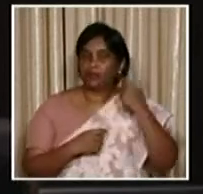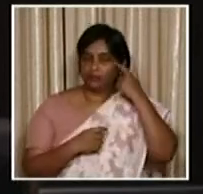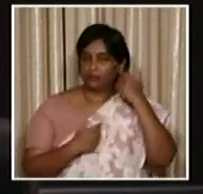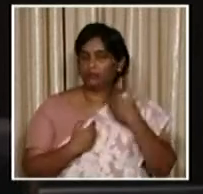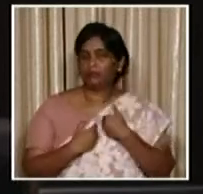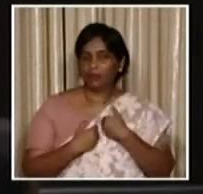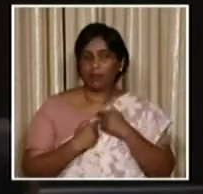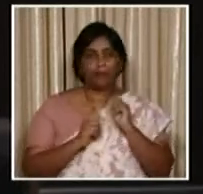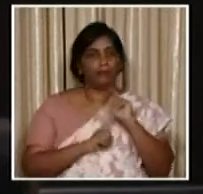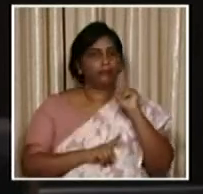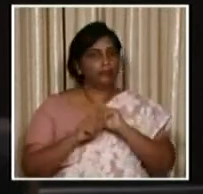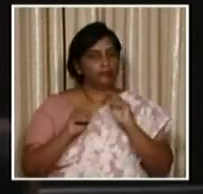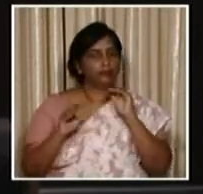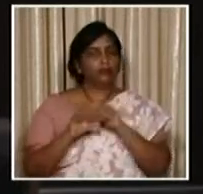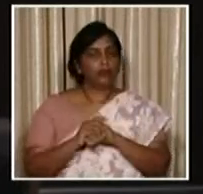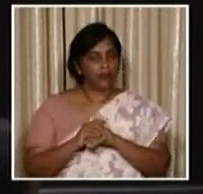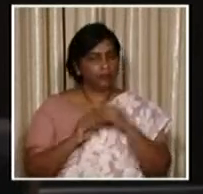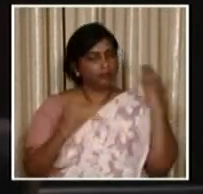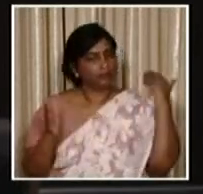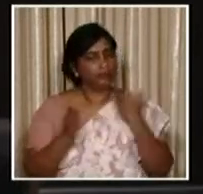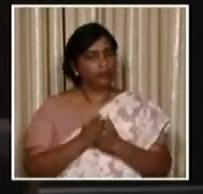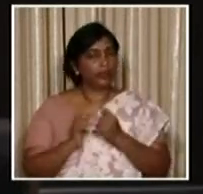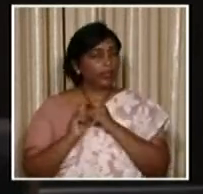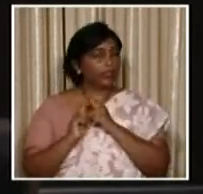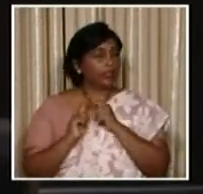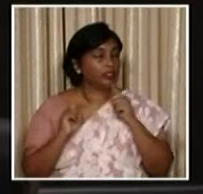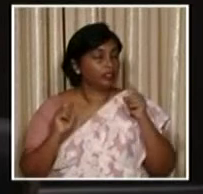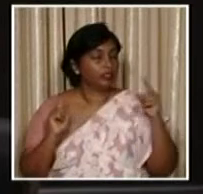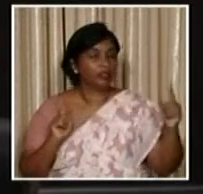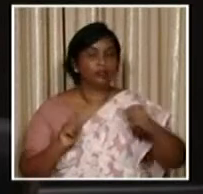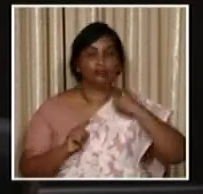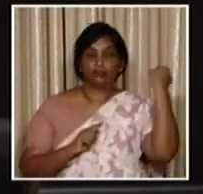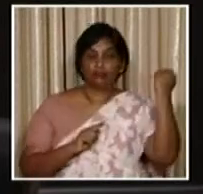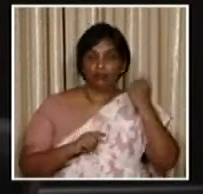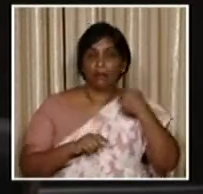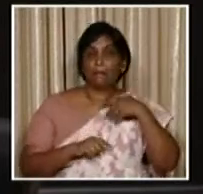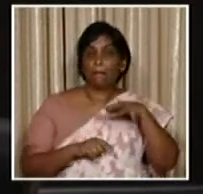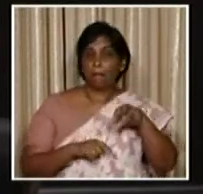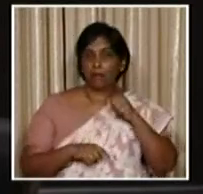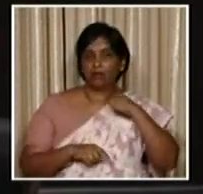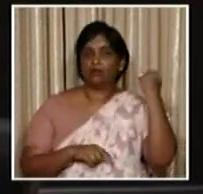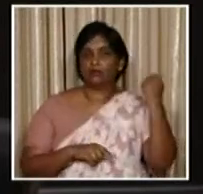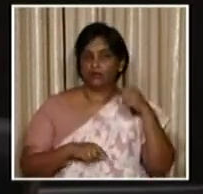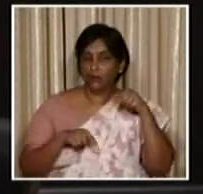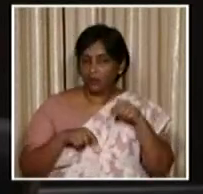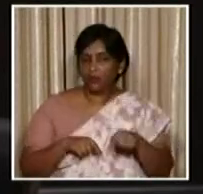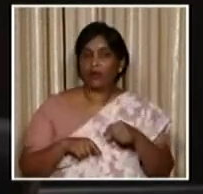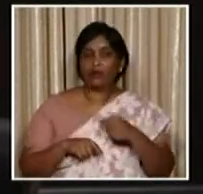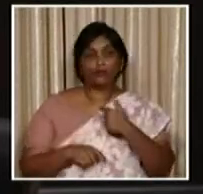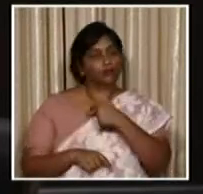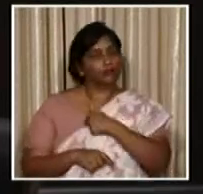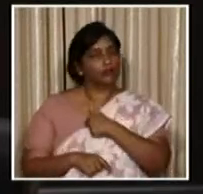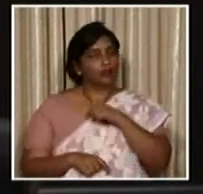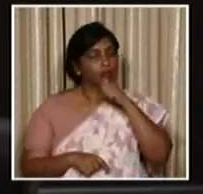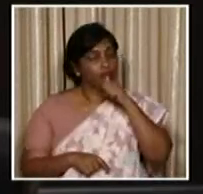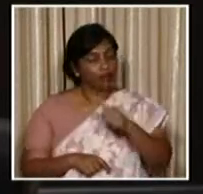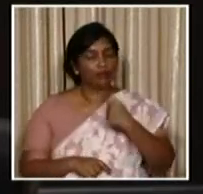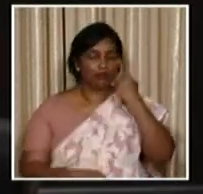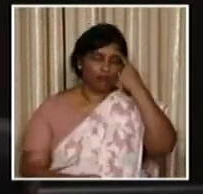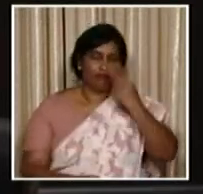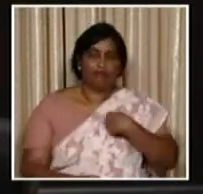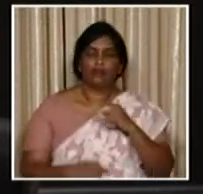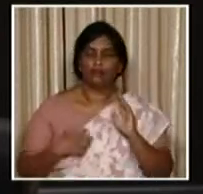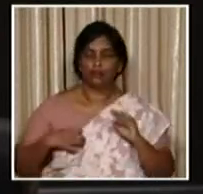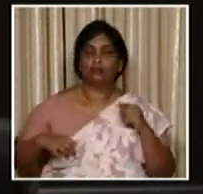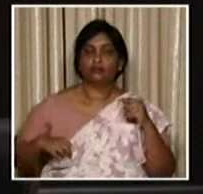මම පාර්ලිමේන්තුවට ආපු දා ඉඳලා කරපු දීර්ඝම වේලාව පාවිච්චි කරපු කතාව මේක මගේ හෘද සාක්ෂියෙන් කරන කතාවක්